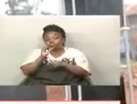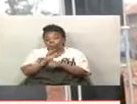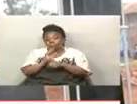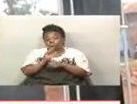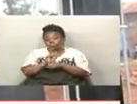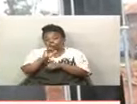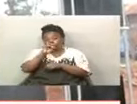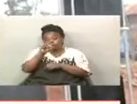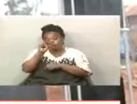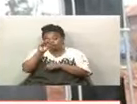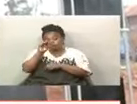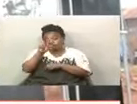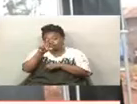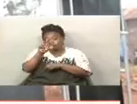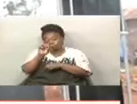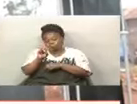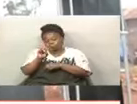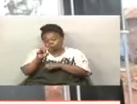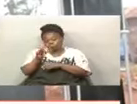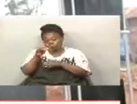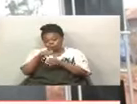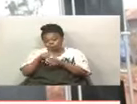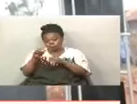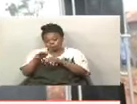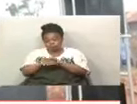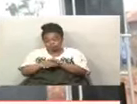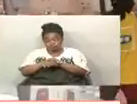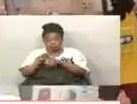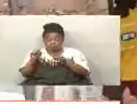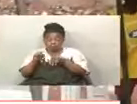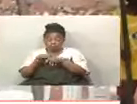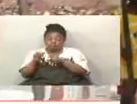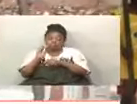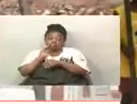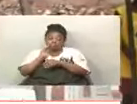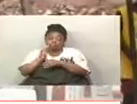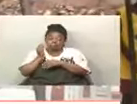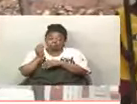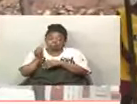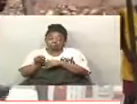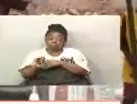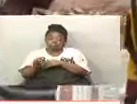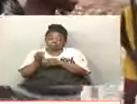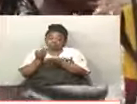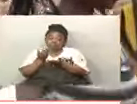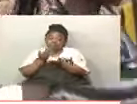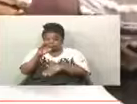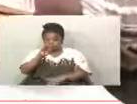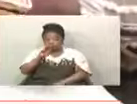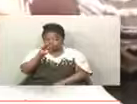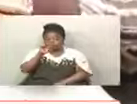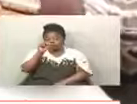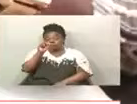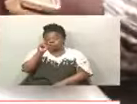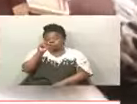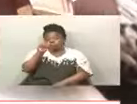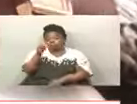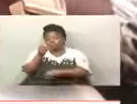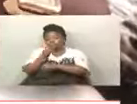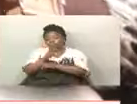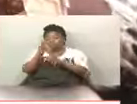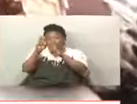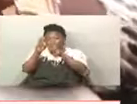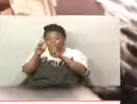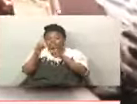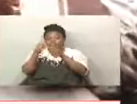aga Jubilee Christian Life Churches mu Buganda ne Busoga, Bishop John Lulenti Sali, alajanidde gavumenti okukola kwa kutambulira ku